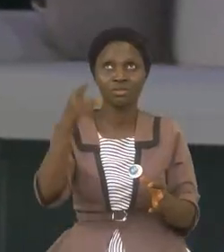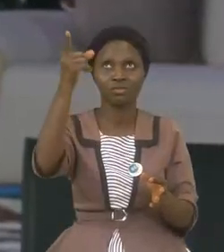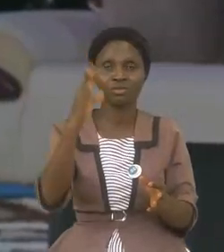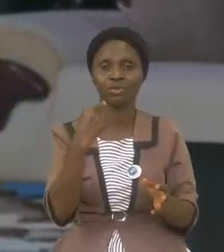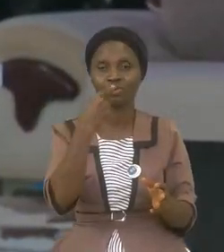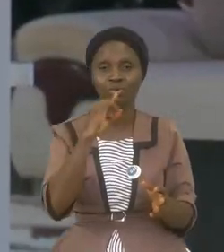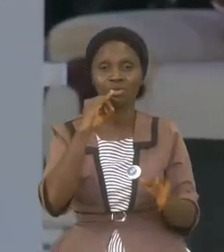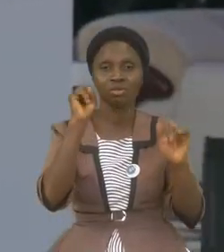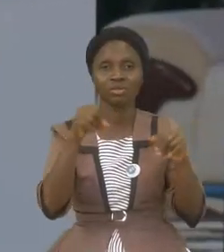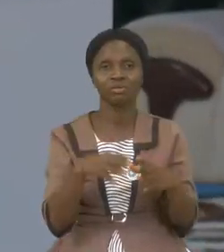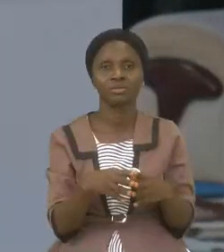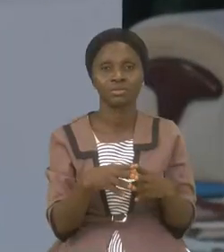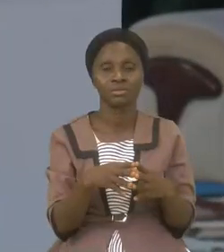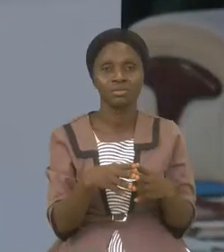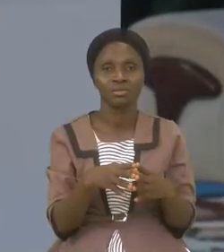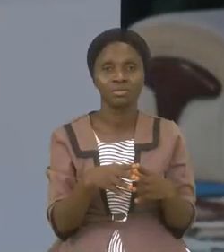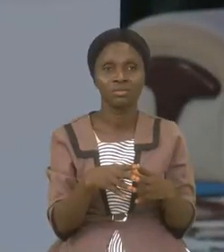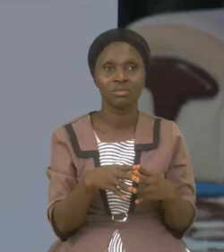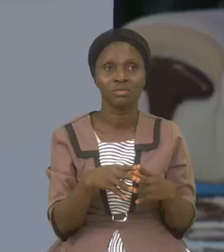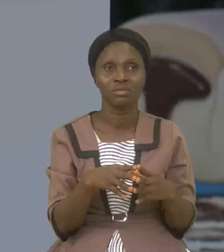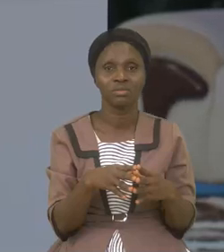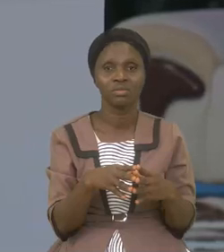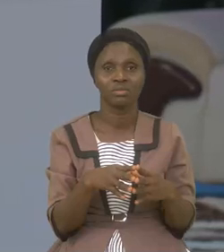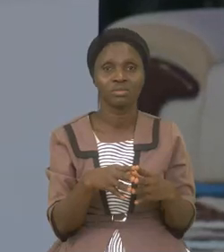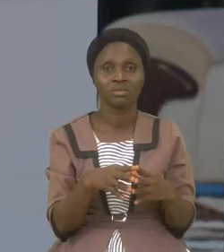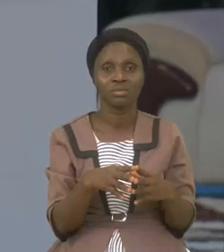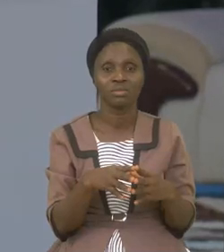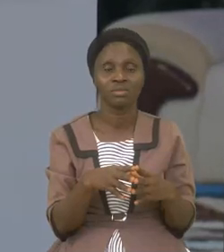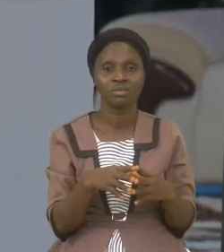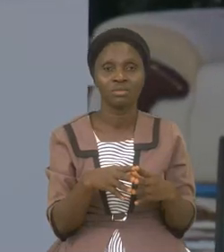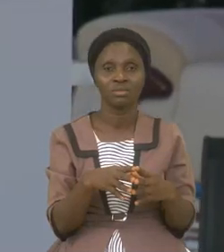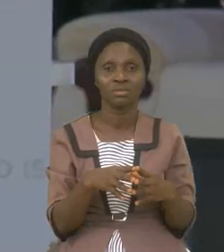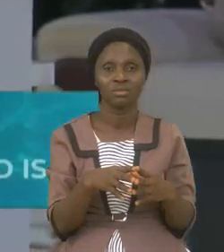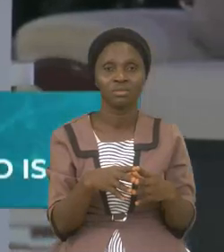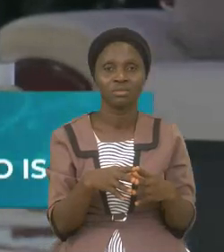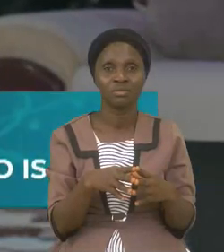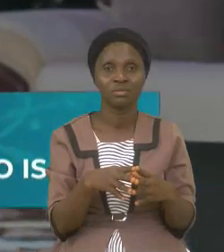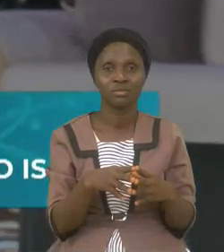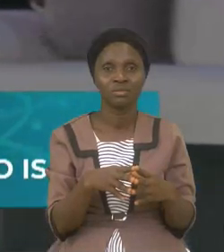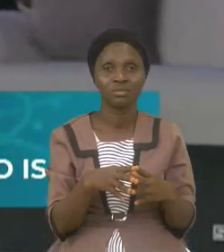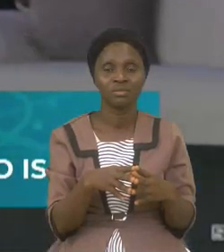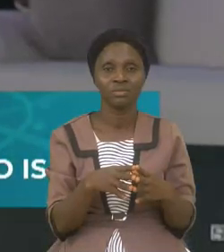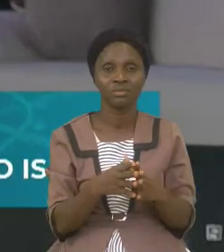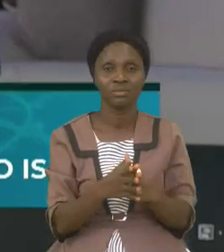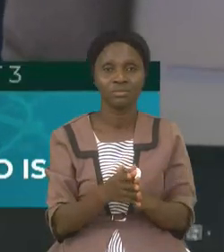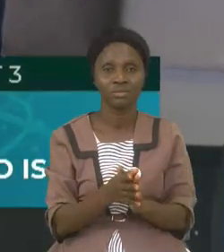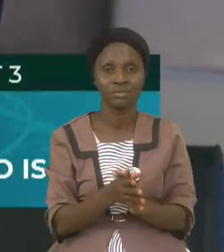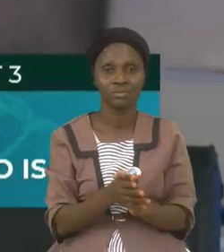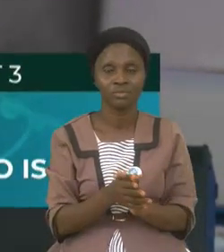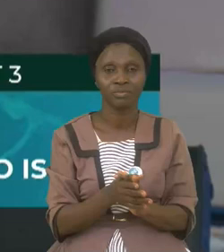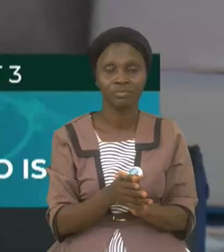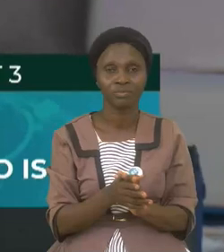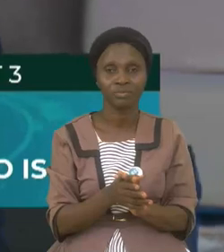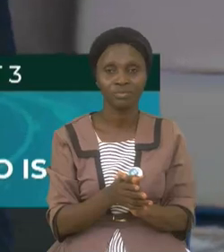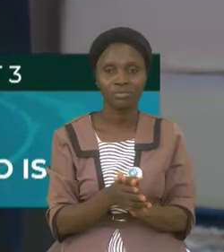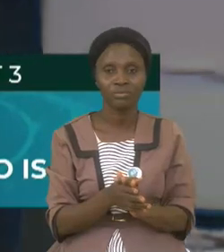description éternelle du Dieu qui est capable. Voyons la première partie ici, la